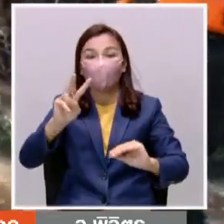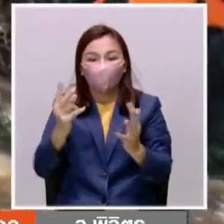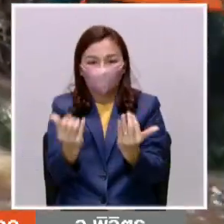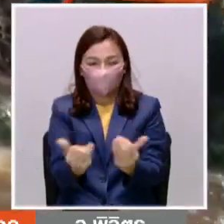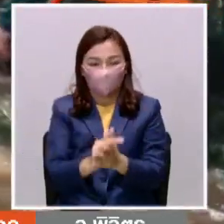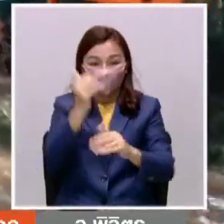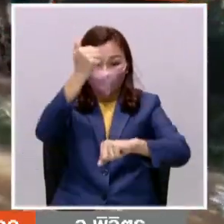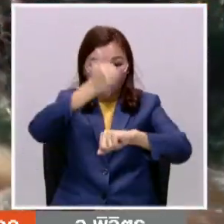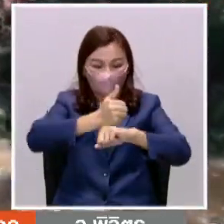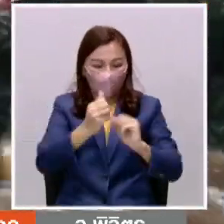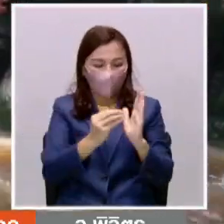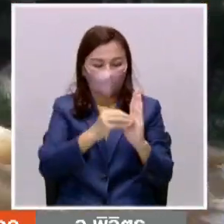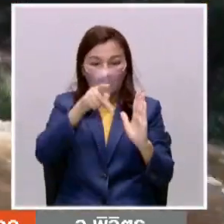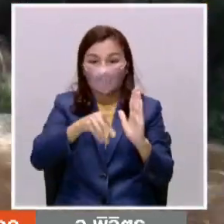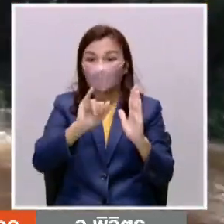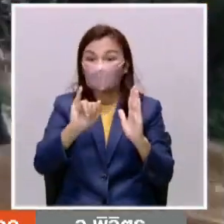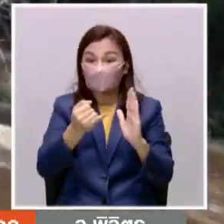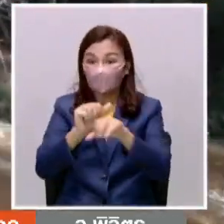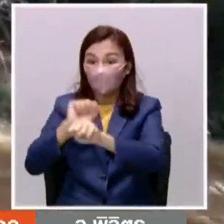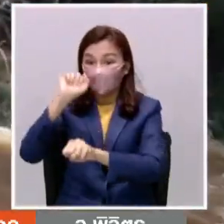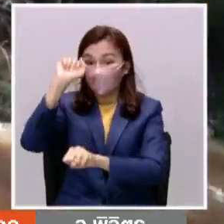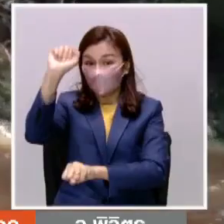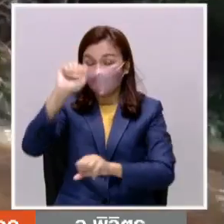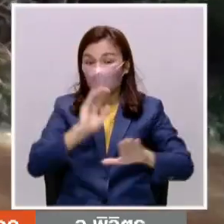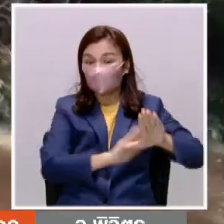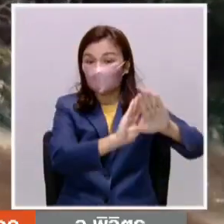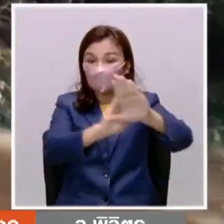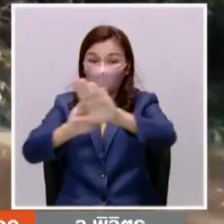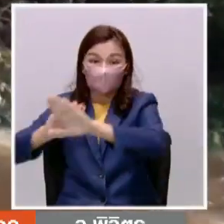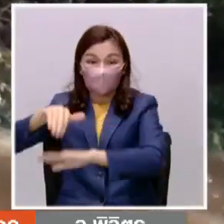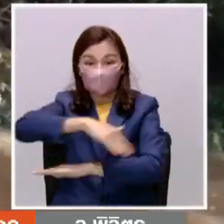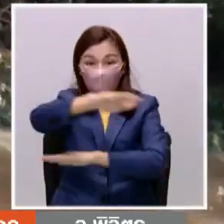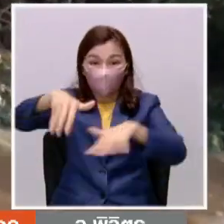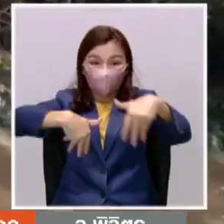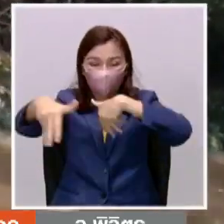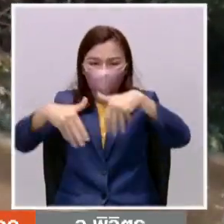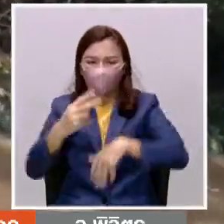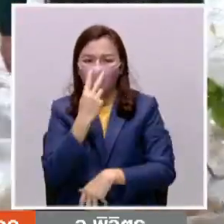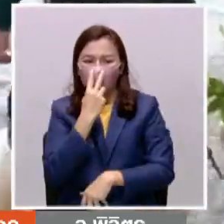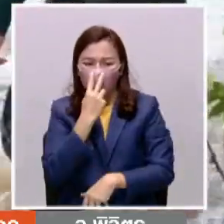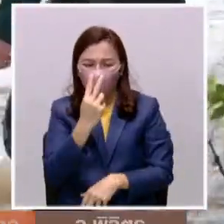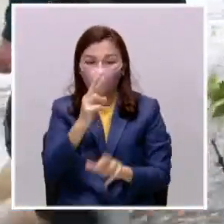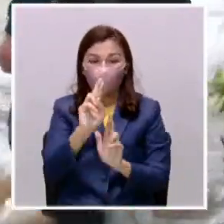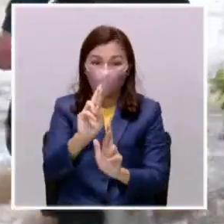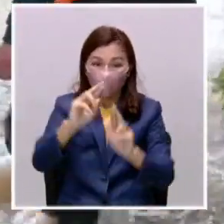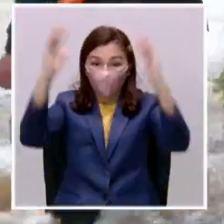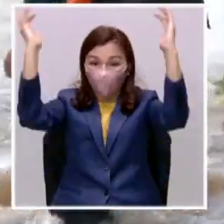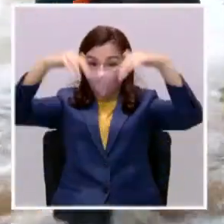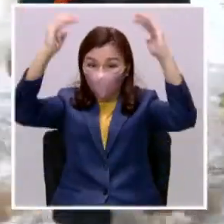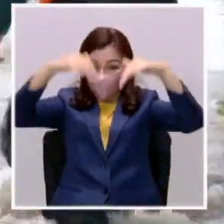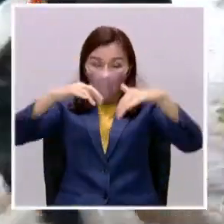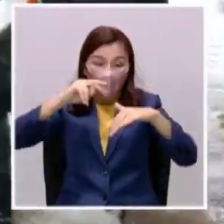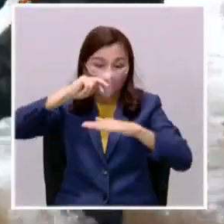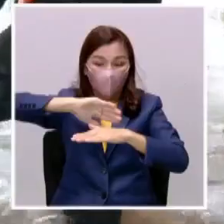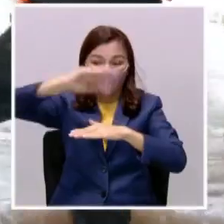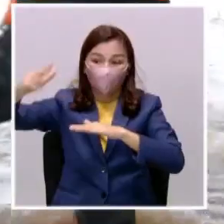กันท่านผู้ว่าราชการจังหวัดพิจิตรออกหนังสือแจ้งเตือนประชาชนในพื้นที่เสี่ยงภัยขอให้เข้าติดตามสถานการณ์ทั้งฝนตกหนัก